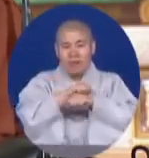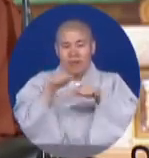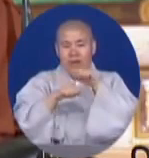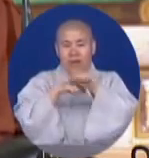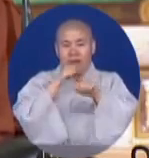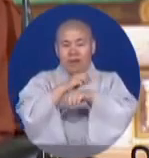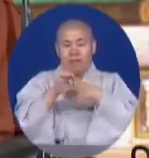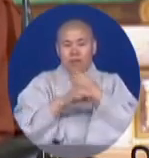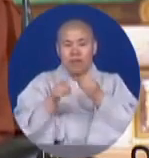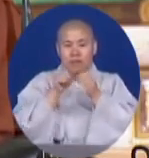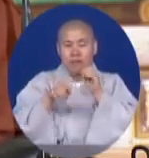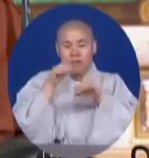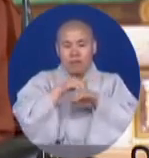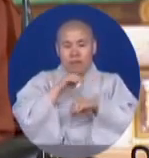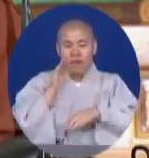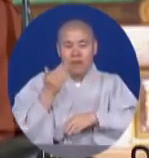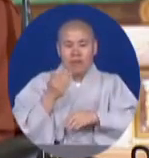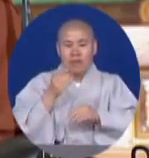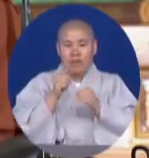되는 거예요.